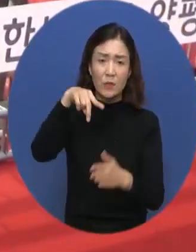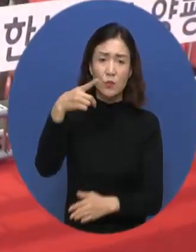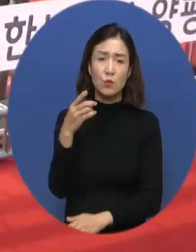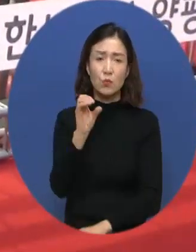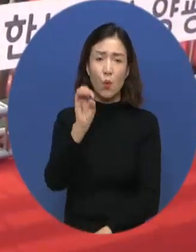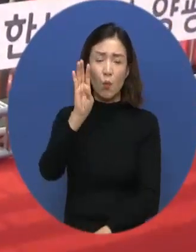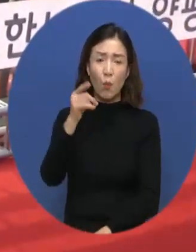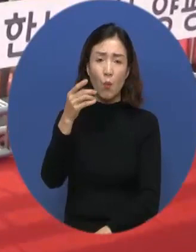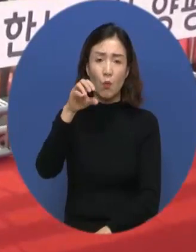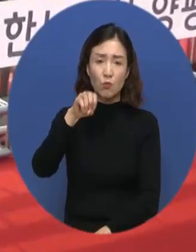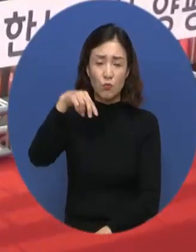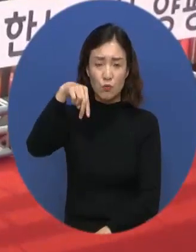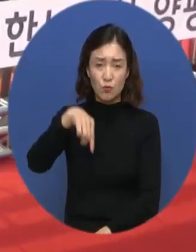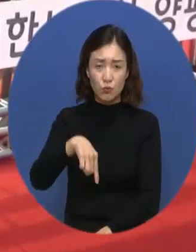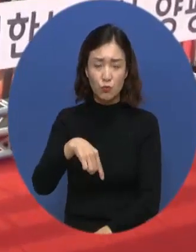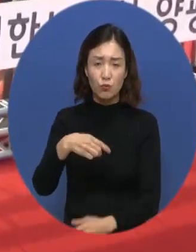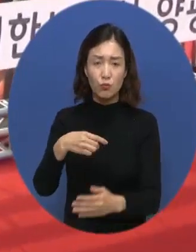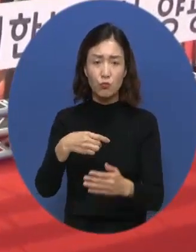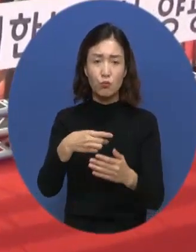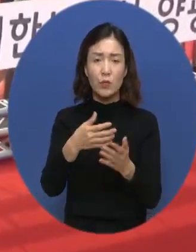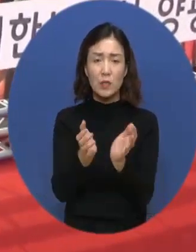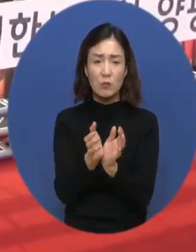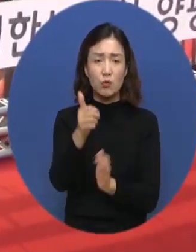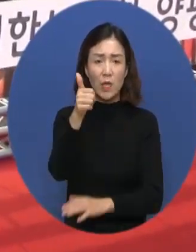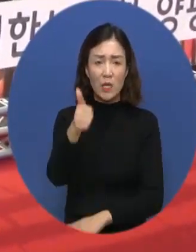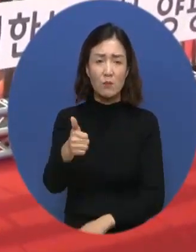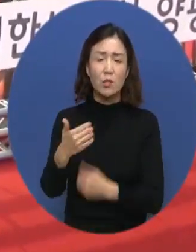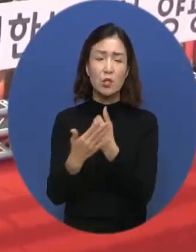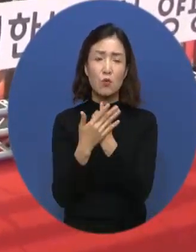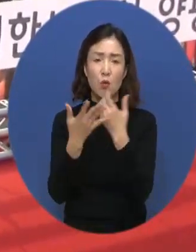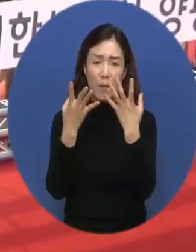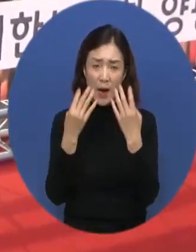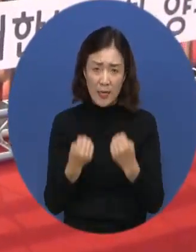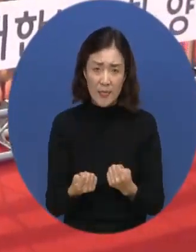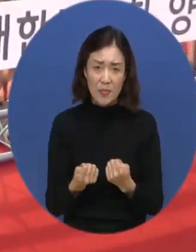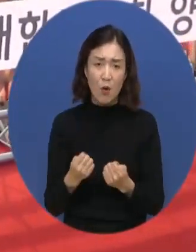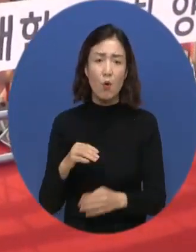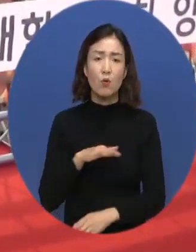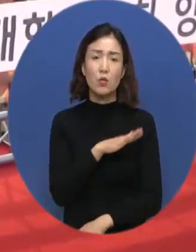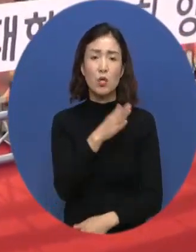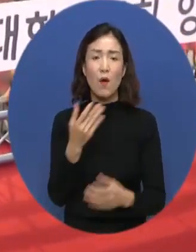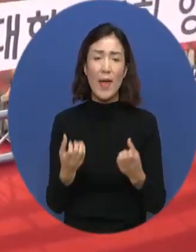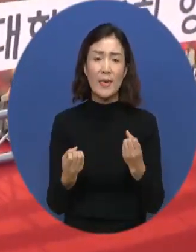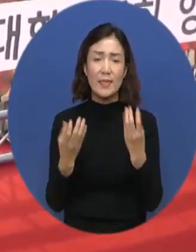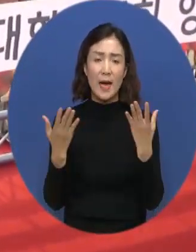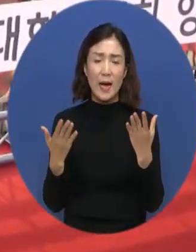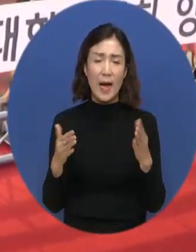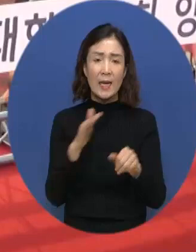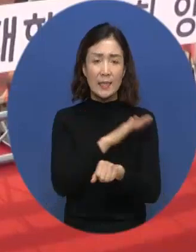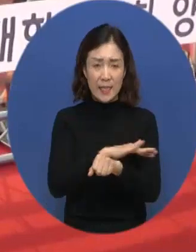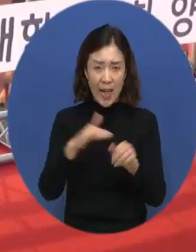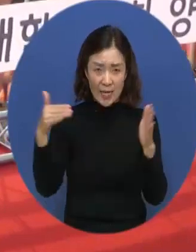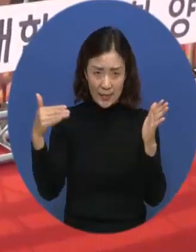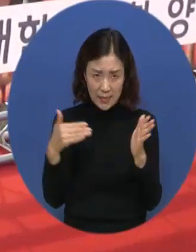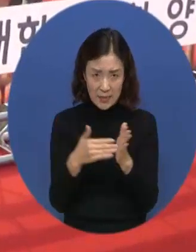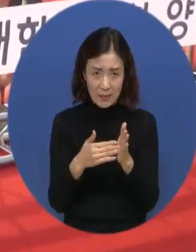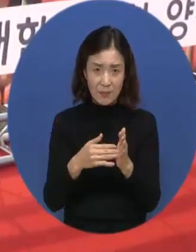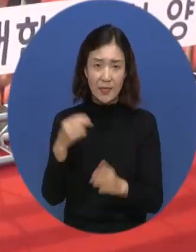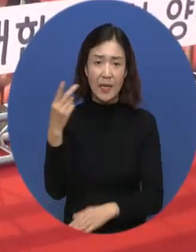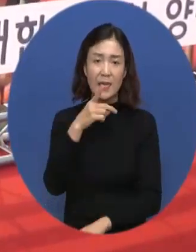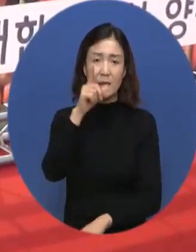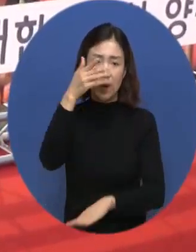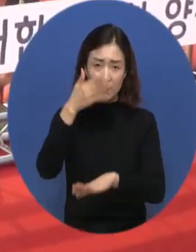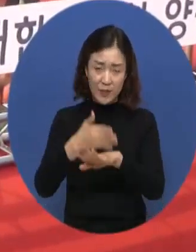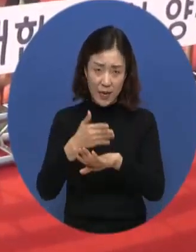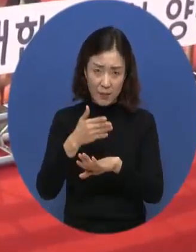저기 지부장님이 지원을 너무 많이 해주셔서 저희 행사가 너무나 성황리에 잘 끝났습니다. 다시 한번